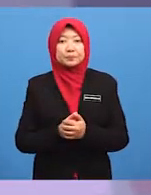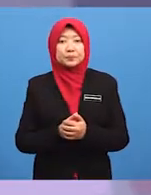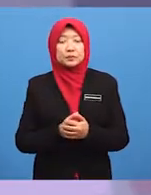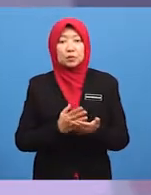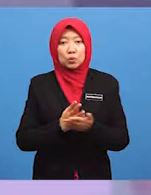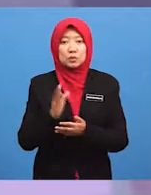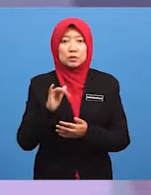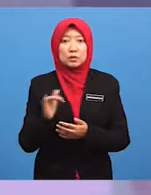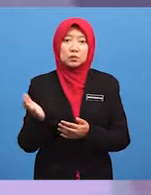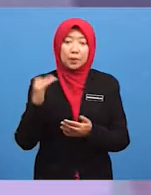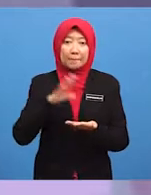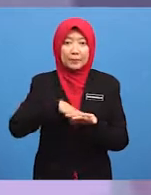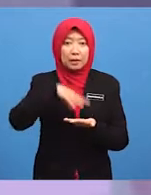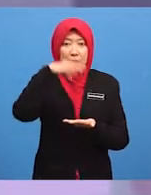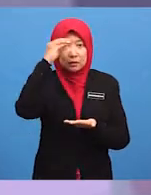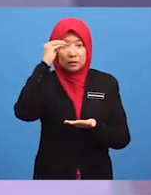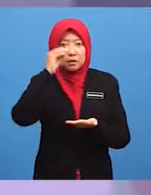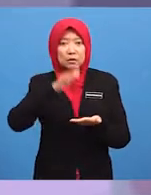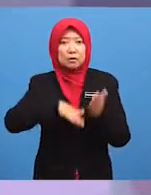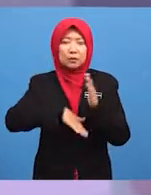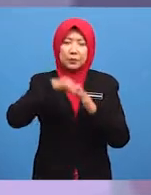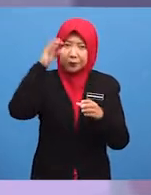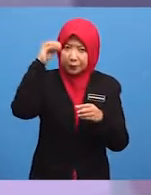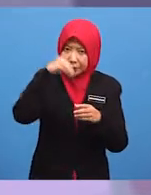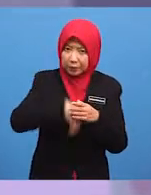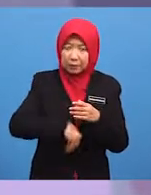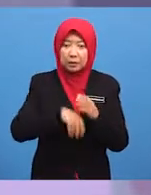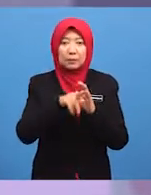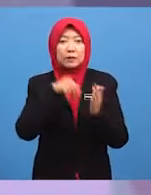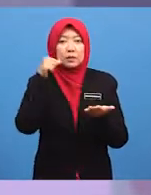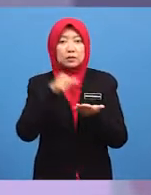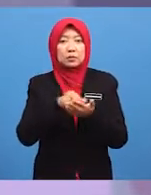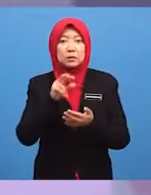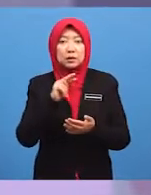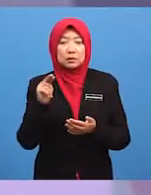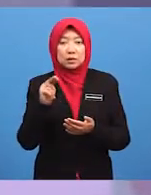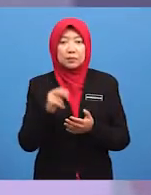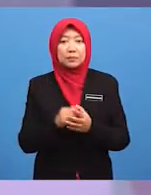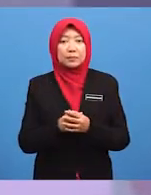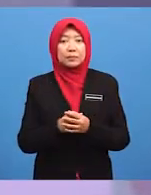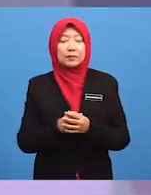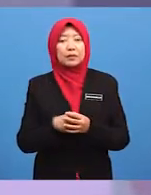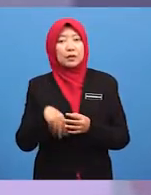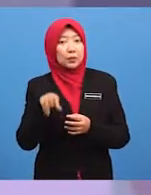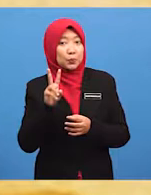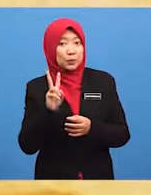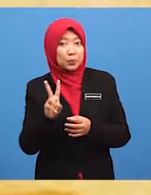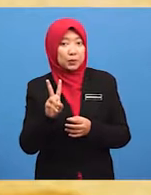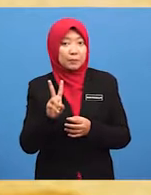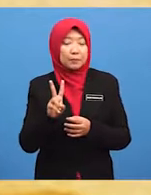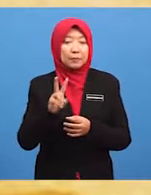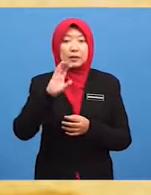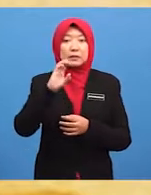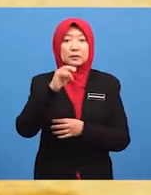Seterusnya murid-murid, mari kita pelajari lebih lanjut mengenai persuratan kerajaan alam Melayu yang kedua,